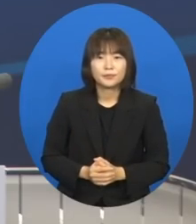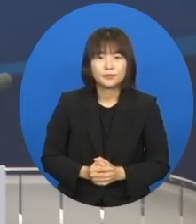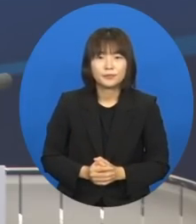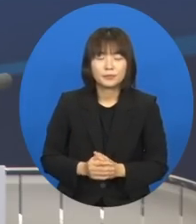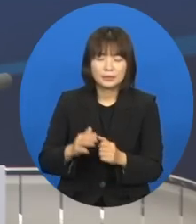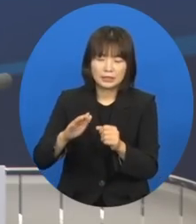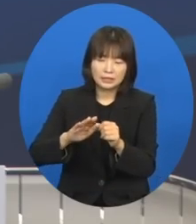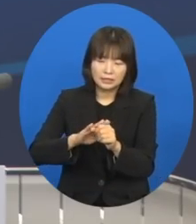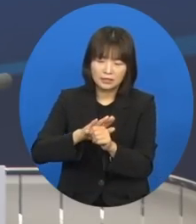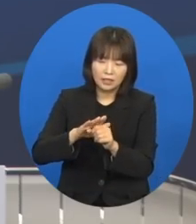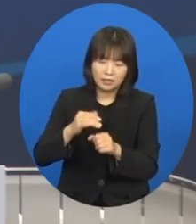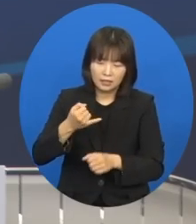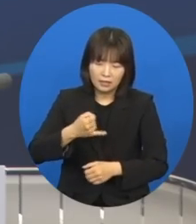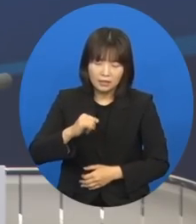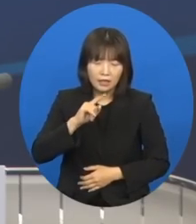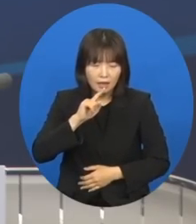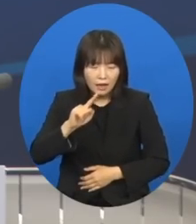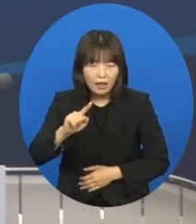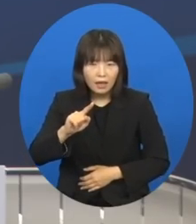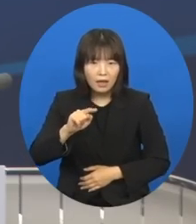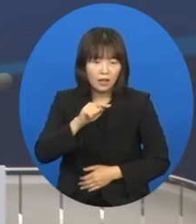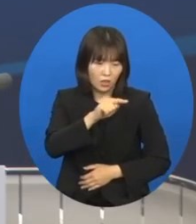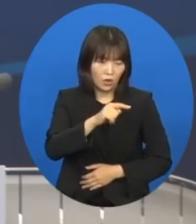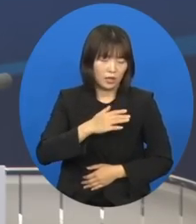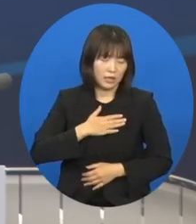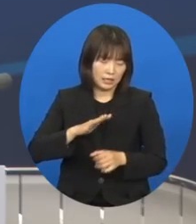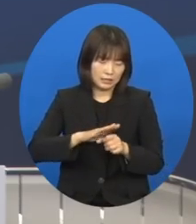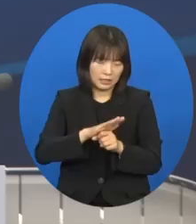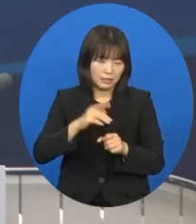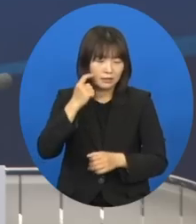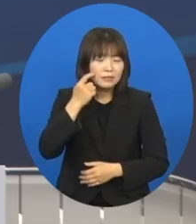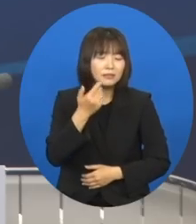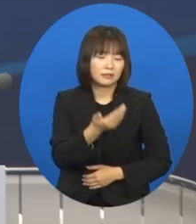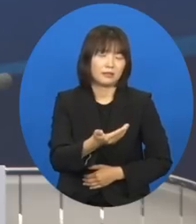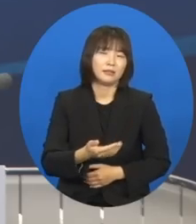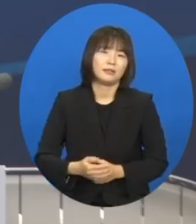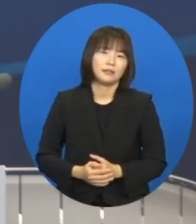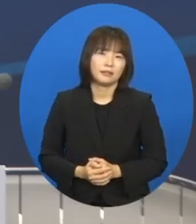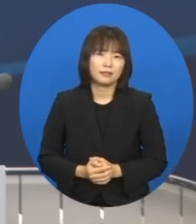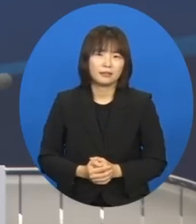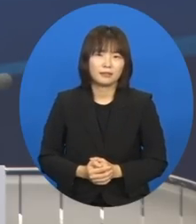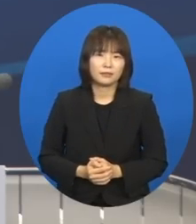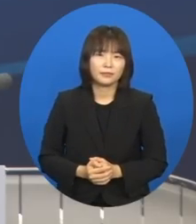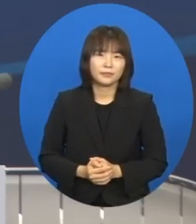사랑하는 딸아, 너가 나를 사랑하느냐?